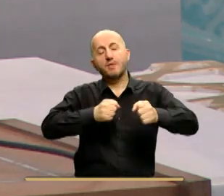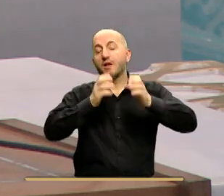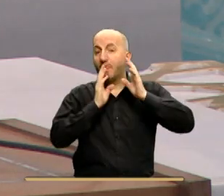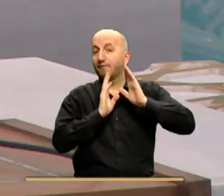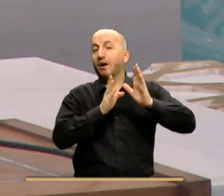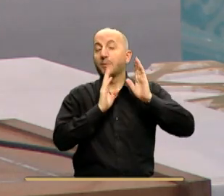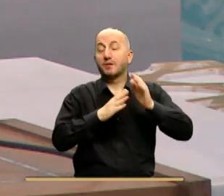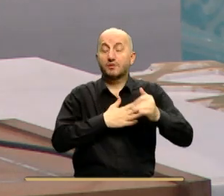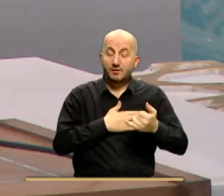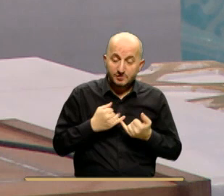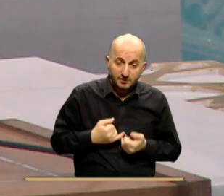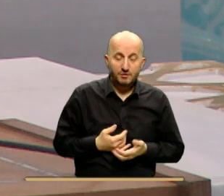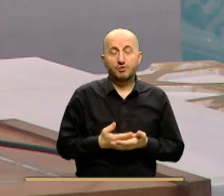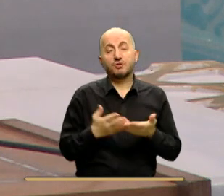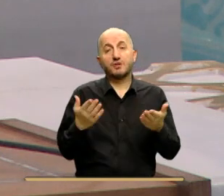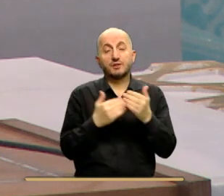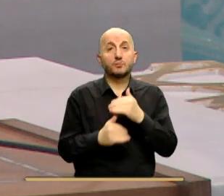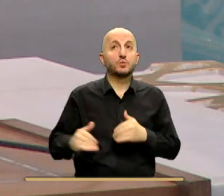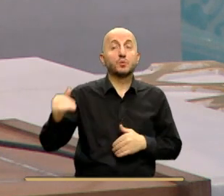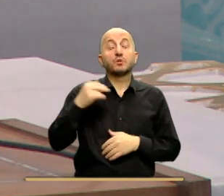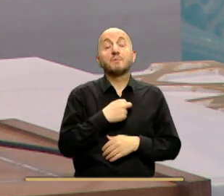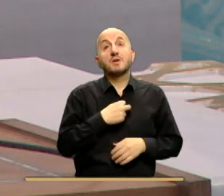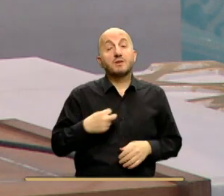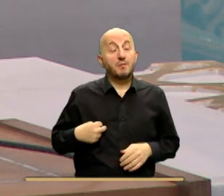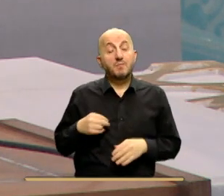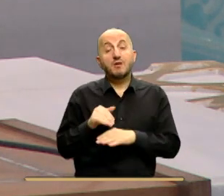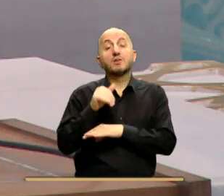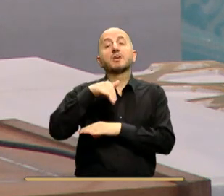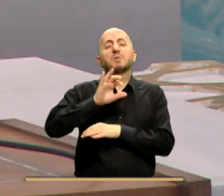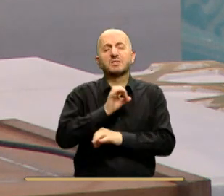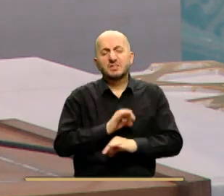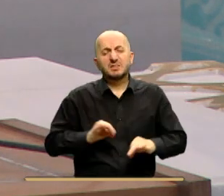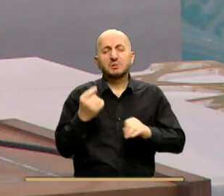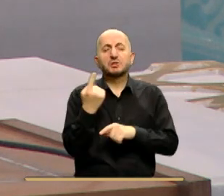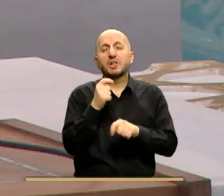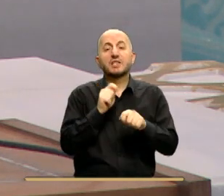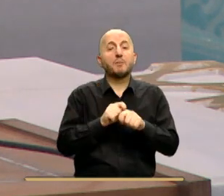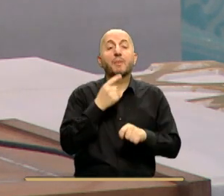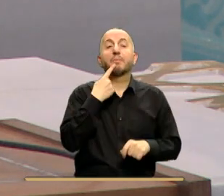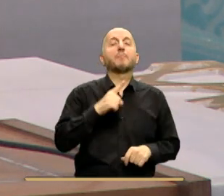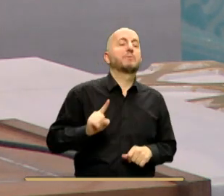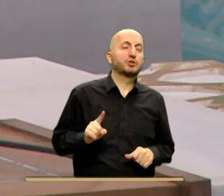aziz kardeşlerim. Yüce Peygamberimiz yaşamadığı hiçbir şeyi yapın dememiştir.